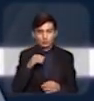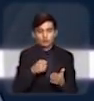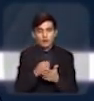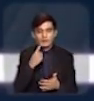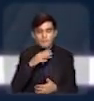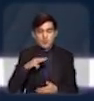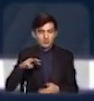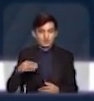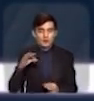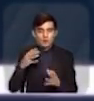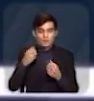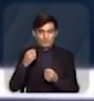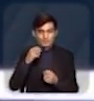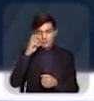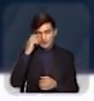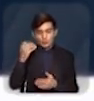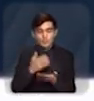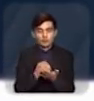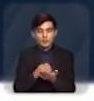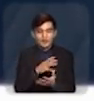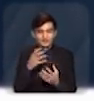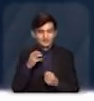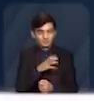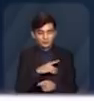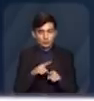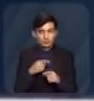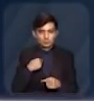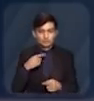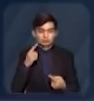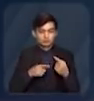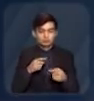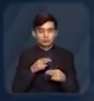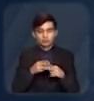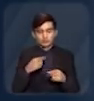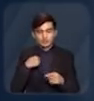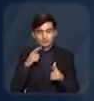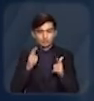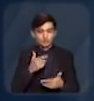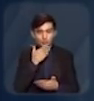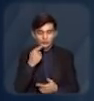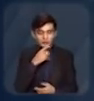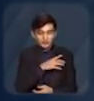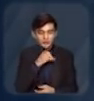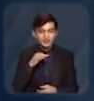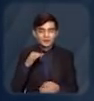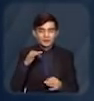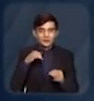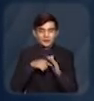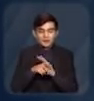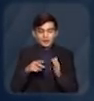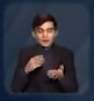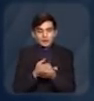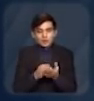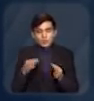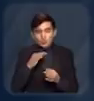үкімет ақшасын алған аналар бұл уәжбен келіспейді. О баста бізден құжат қабылдаған бөлім мамандары баспанаға өтелетін қаражат кіріс